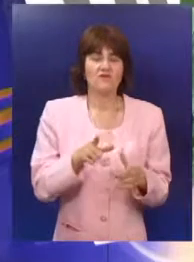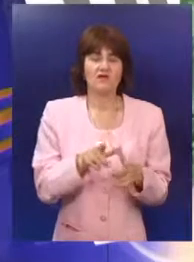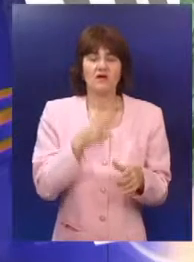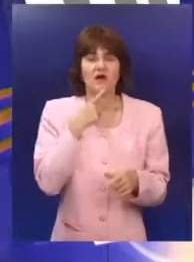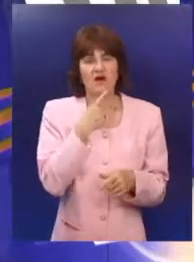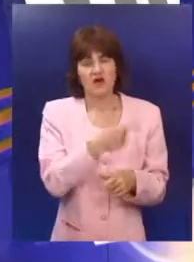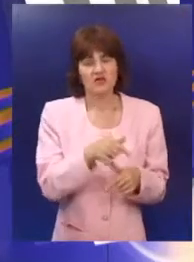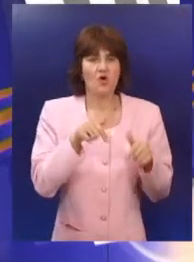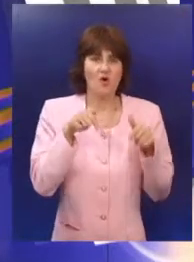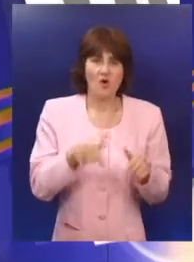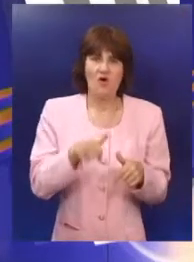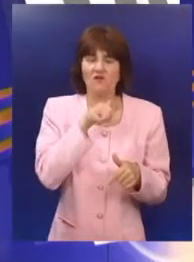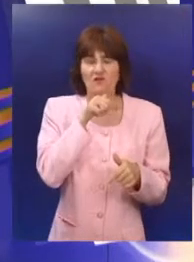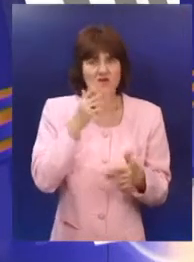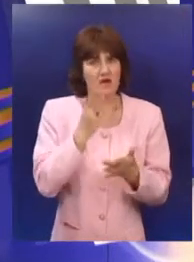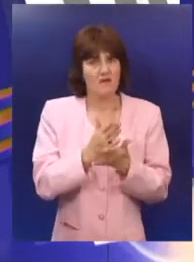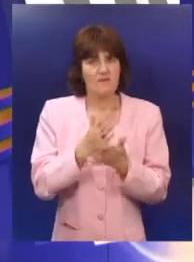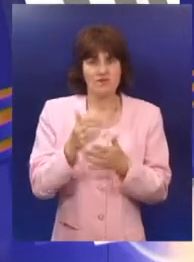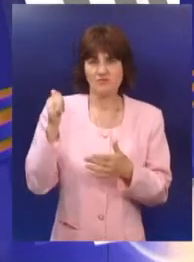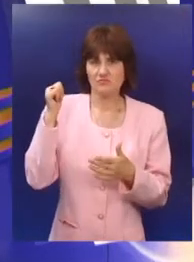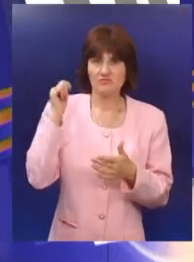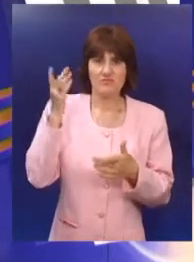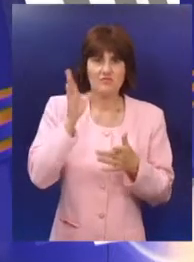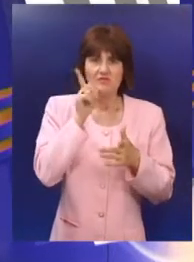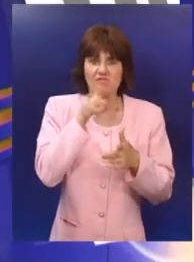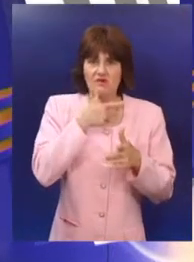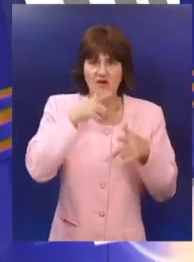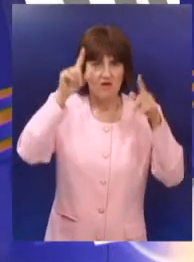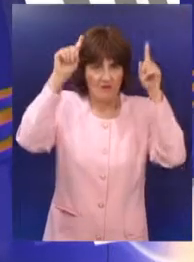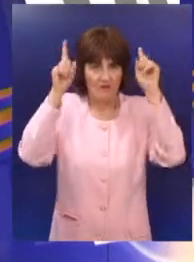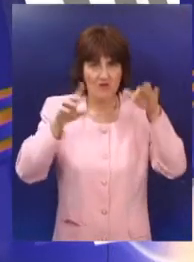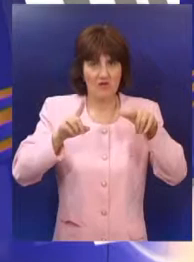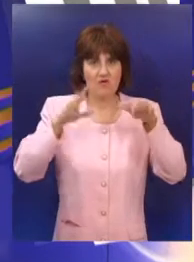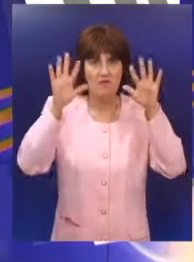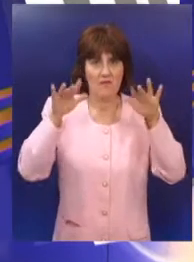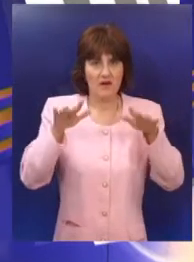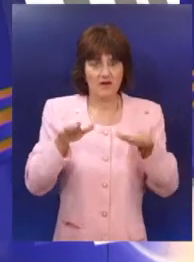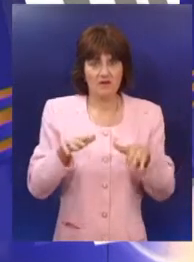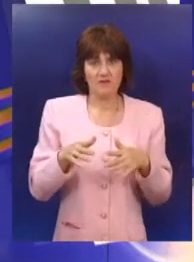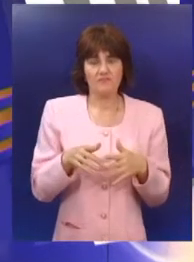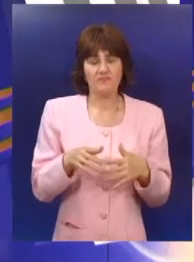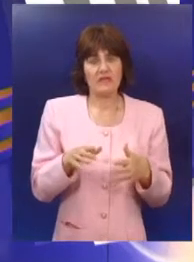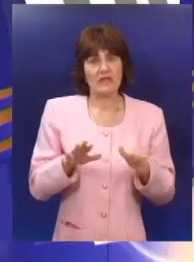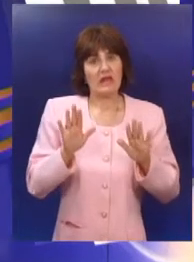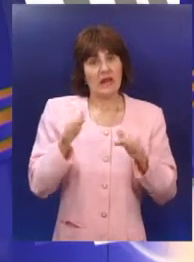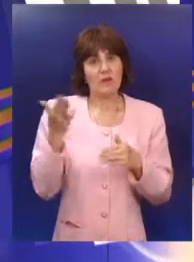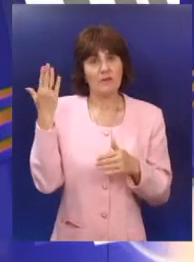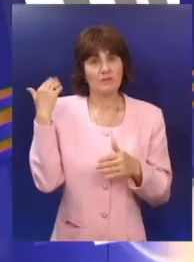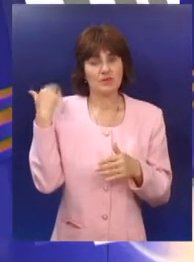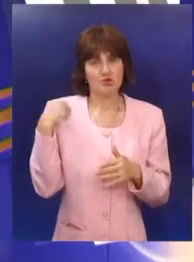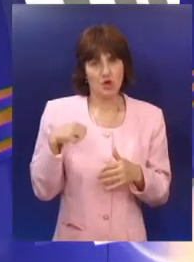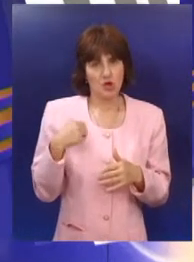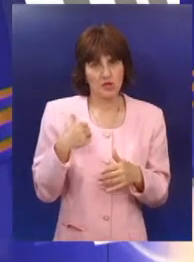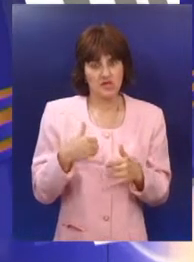Đurđina. Pa ovo gde je prošlo sinoć, bilo je jačeg intenziteta nek prethodnih godina.